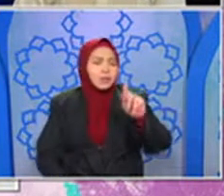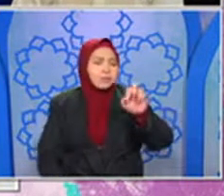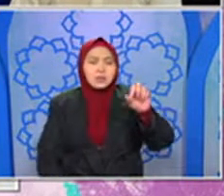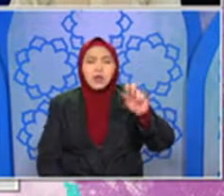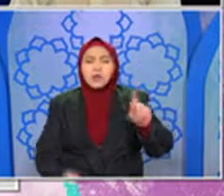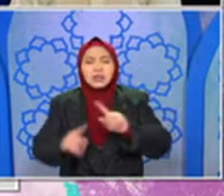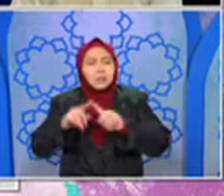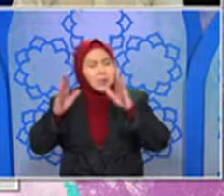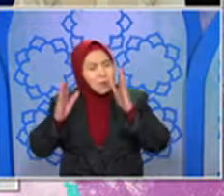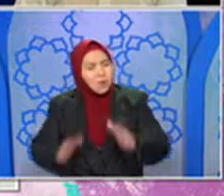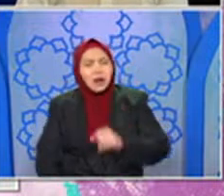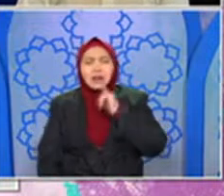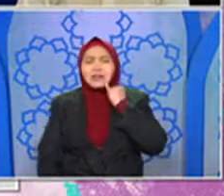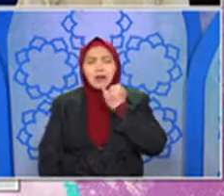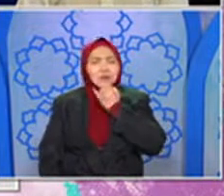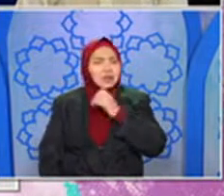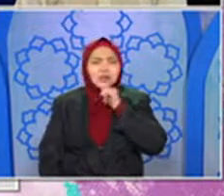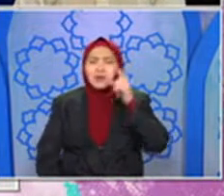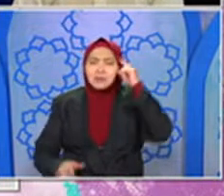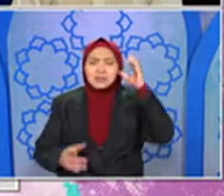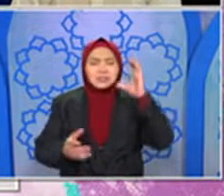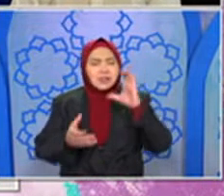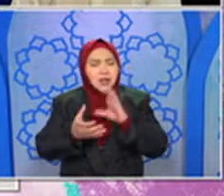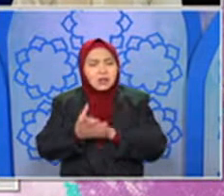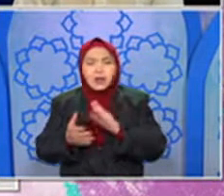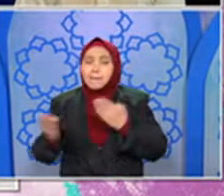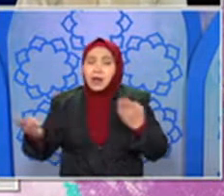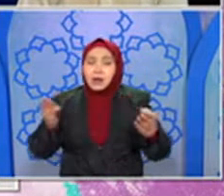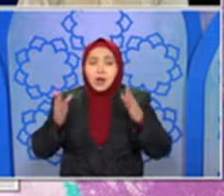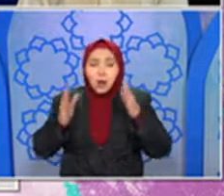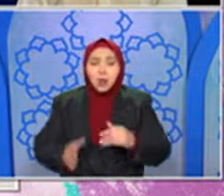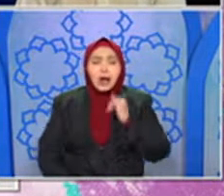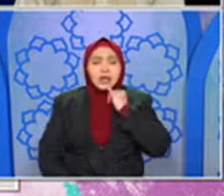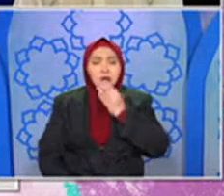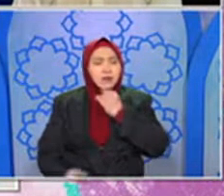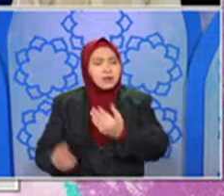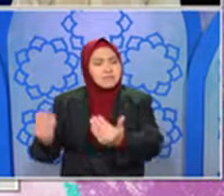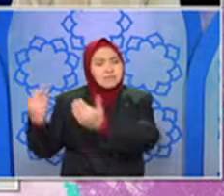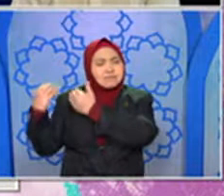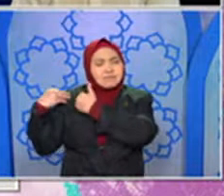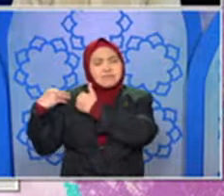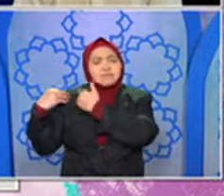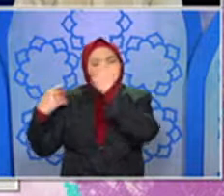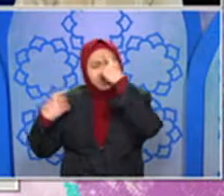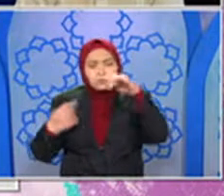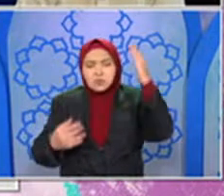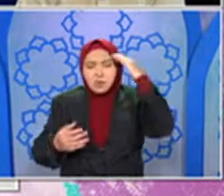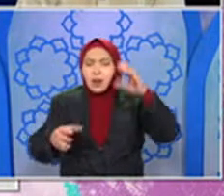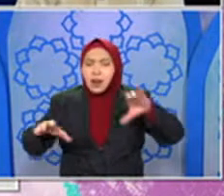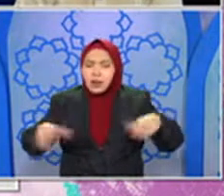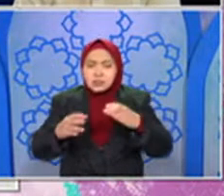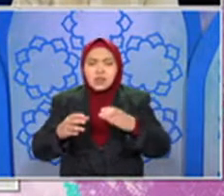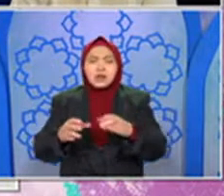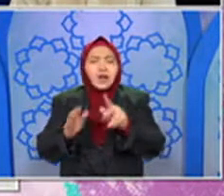humilut tawrata tsumma lam yahmiluha